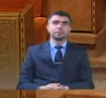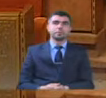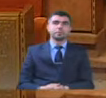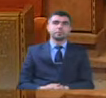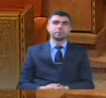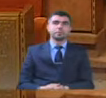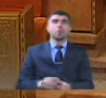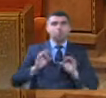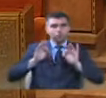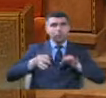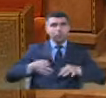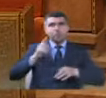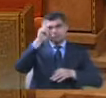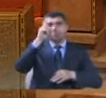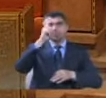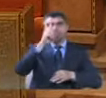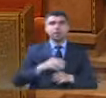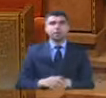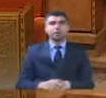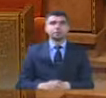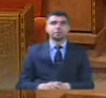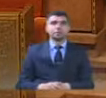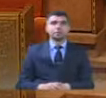نعم لدينا إن شاء الله.